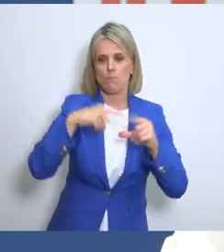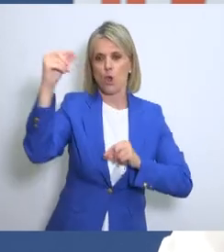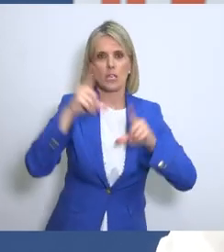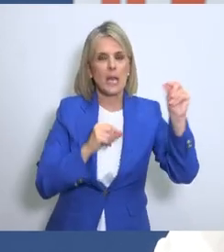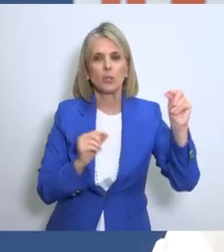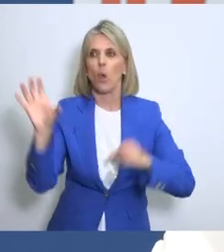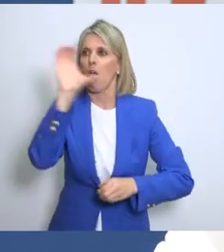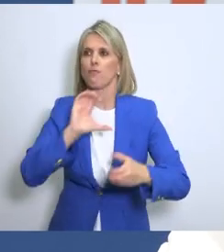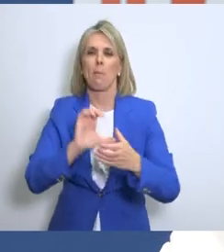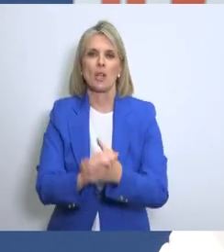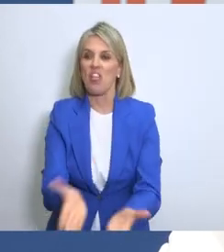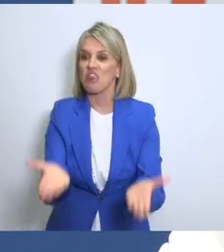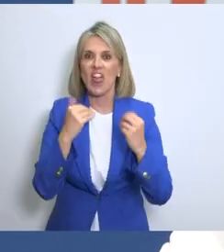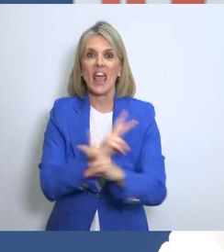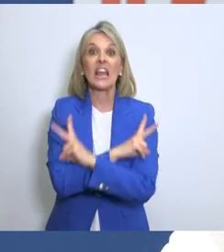Ευρωπαϊκή Ένωση.